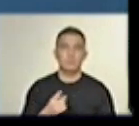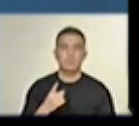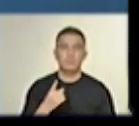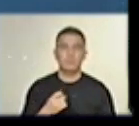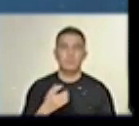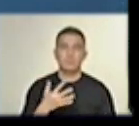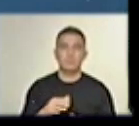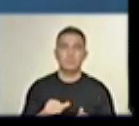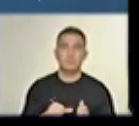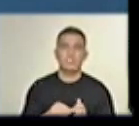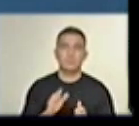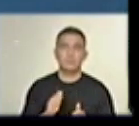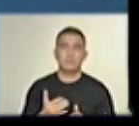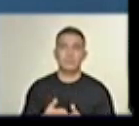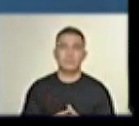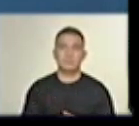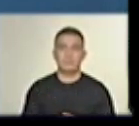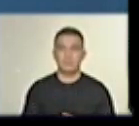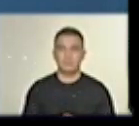teng bo'ladi.